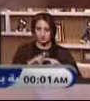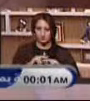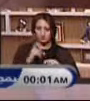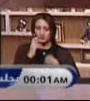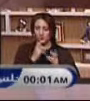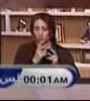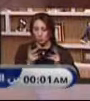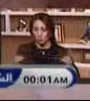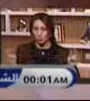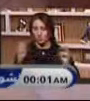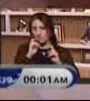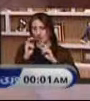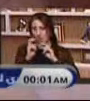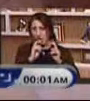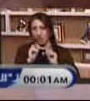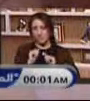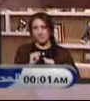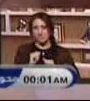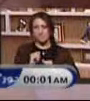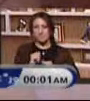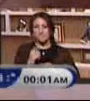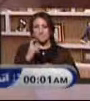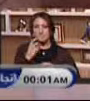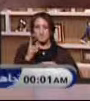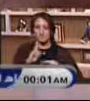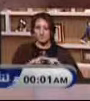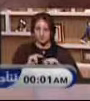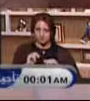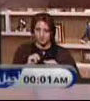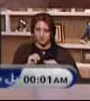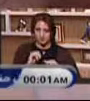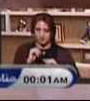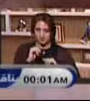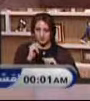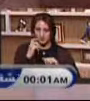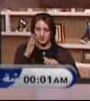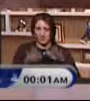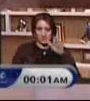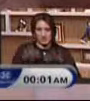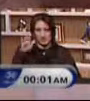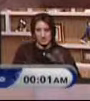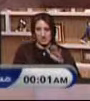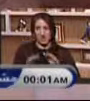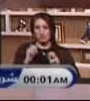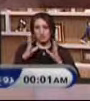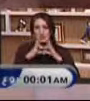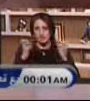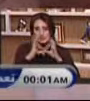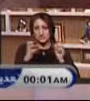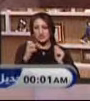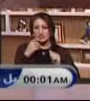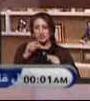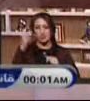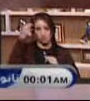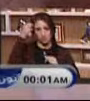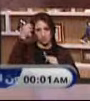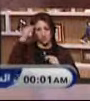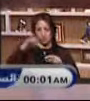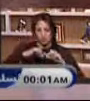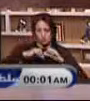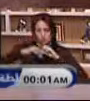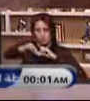والنشور. والخامس يتكلم عن تطاير الصحف. والسادس يتكلم عن الميزان. والسابع يتكلم عن الصراط. واللي